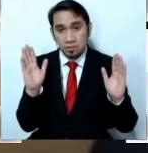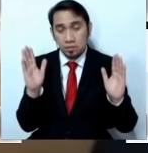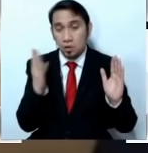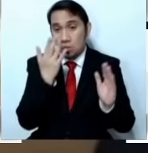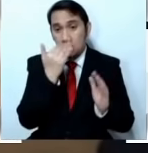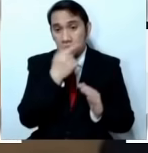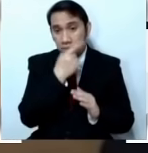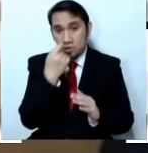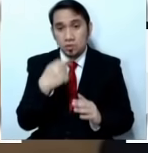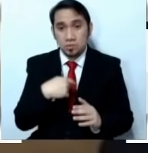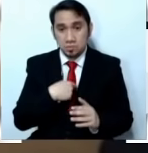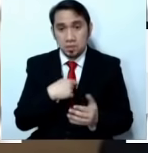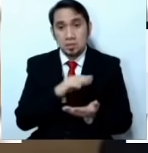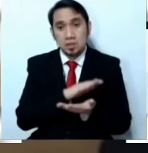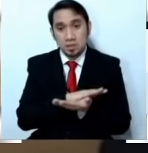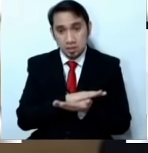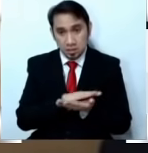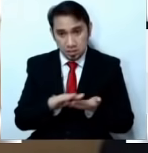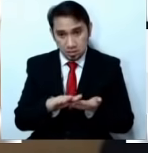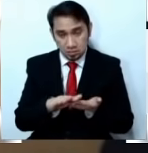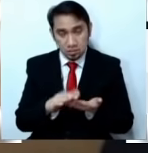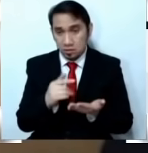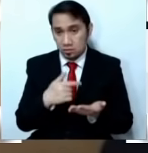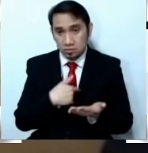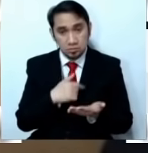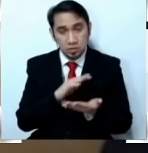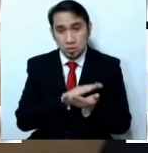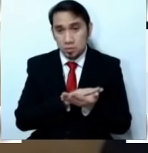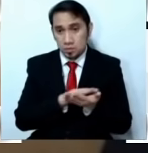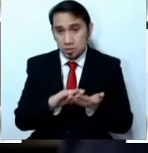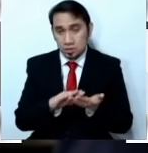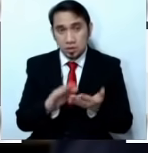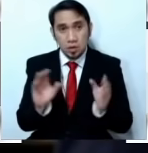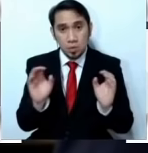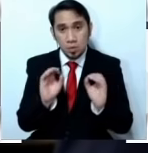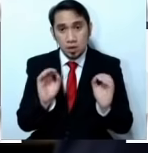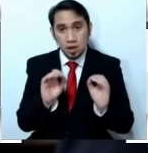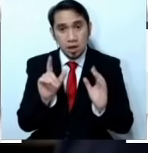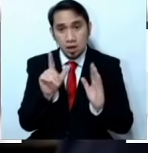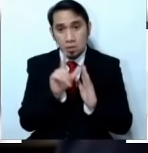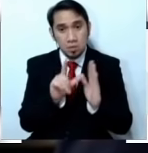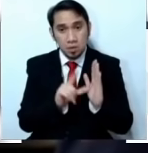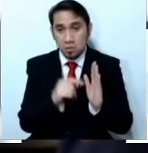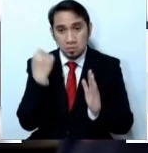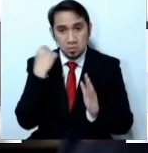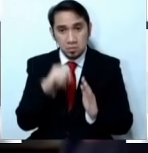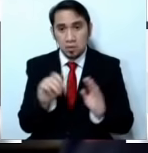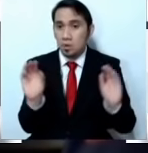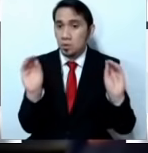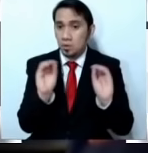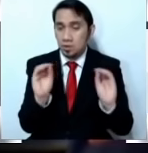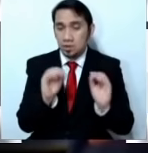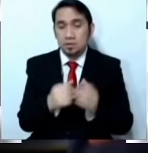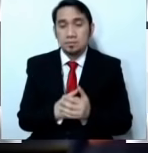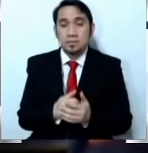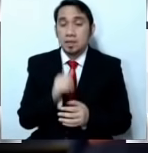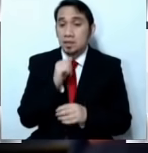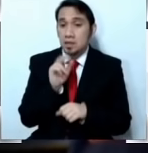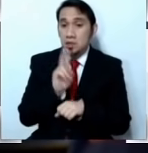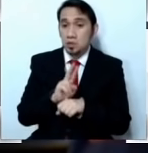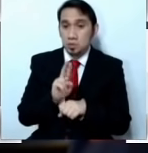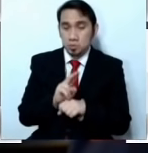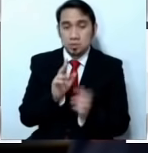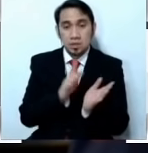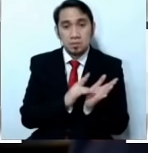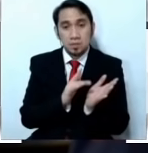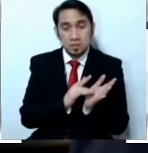ang aking konsensya at wala akong batas na nilabag. Nanindigan din si Go na hindi niya ginamit ang impluwensya para sa negosyo ng